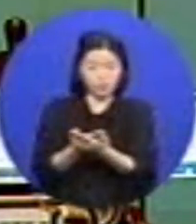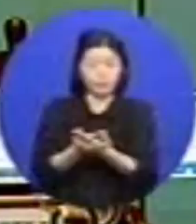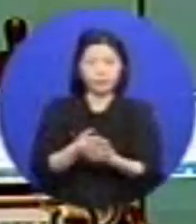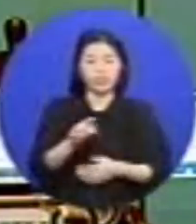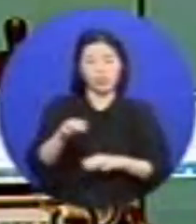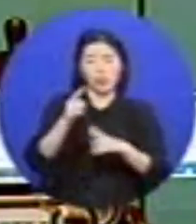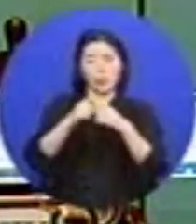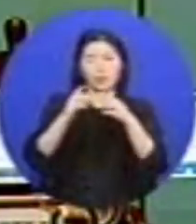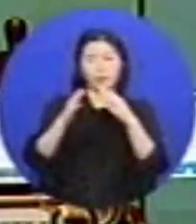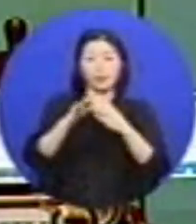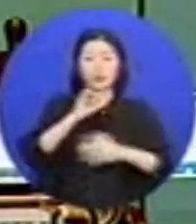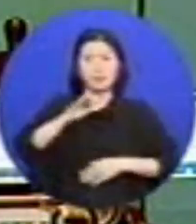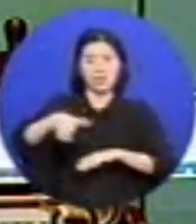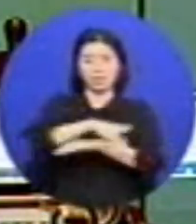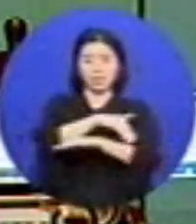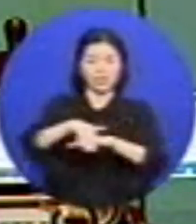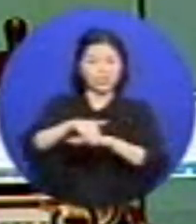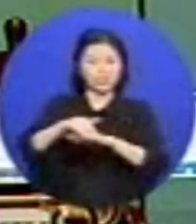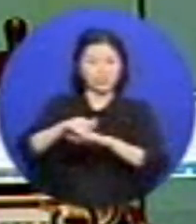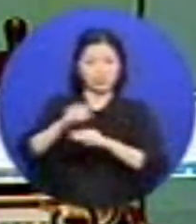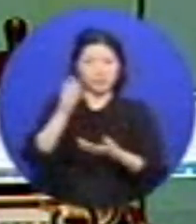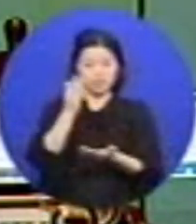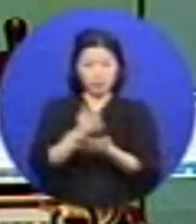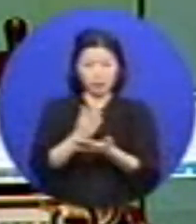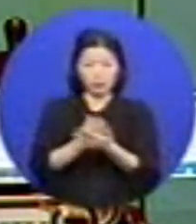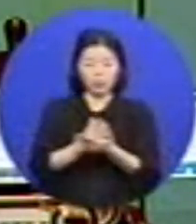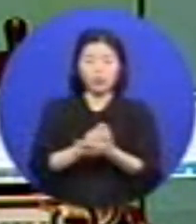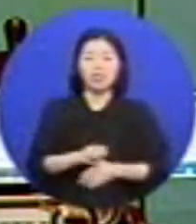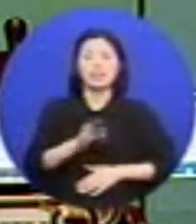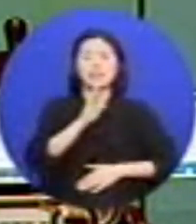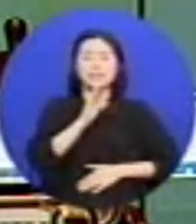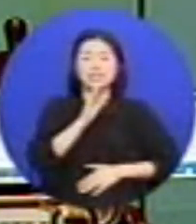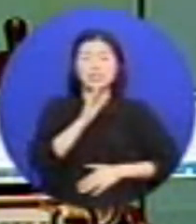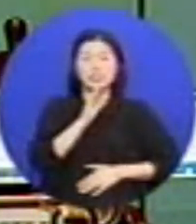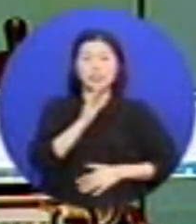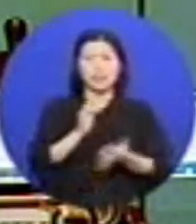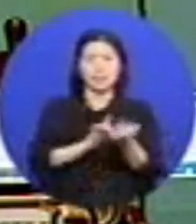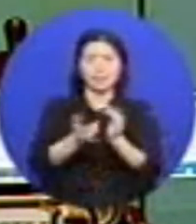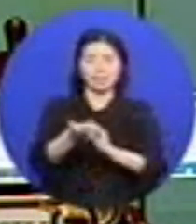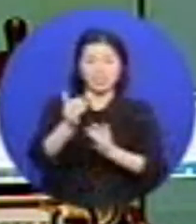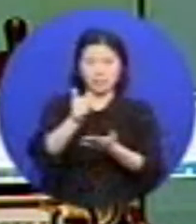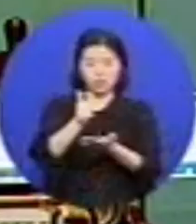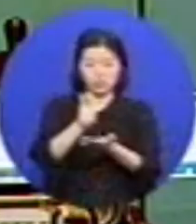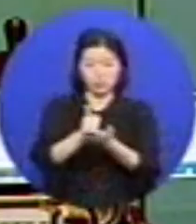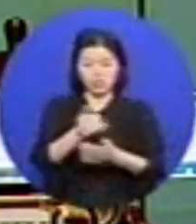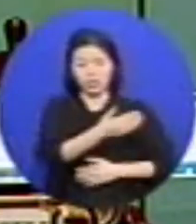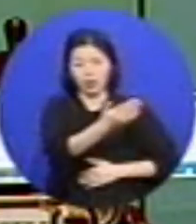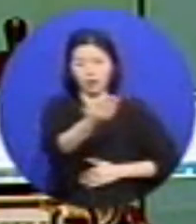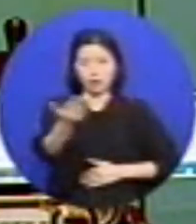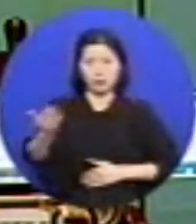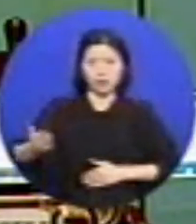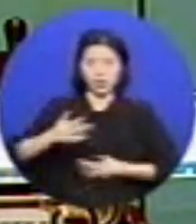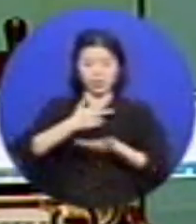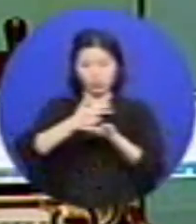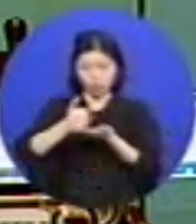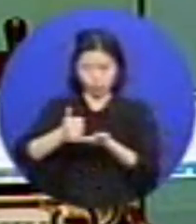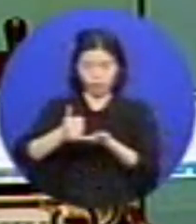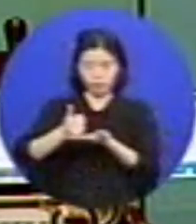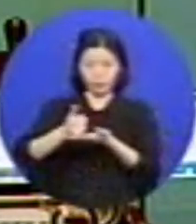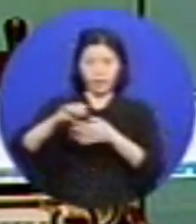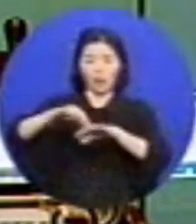그렇게 예수 믿는 생활 말고 이제 진짜 예수님이 여러분의 주님이고